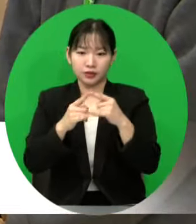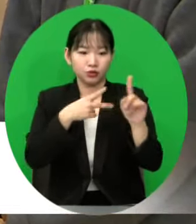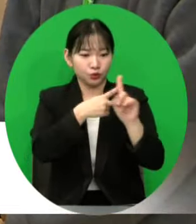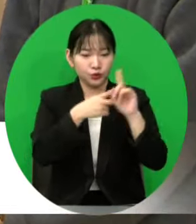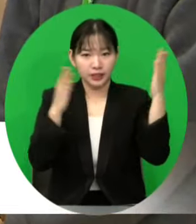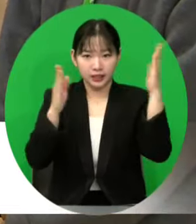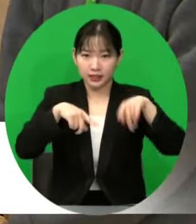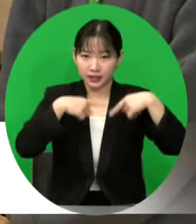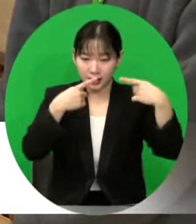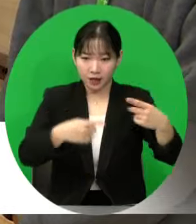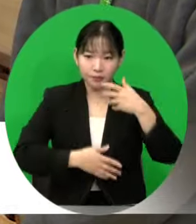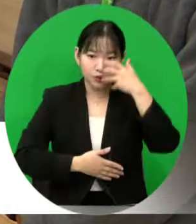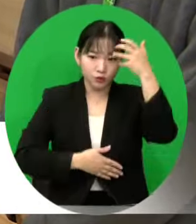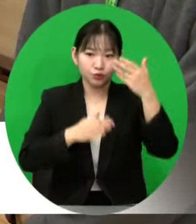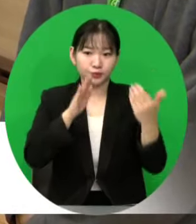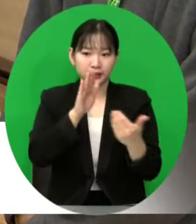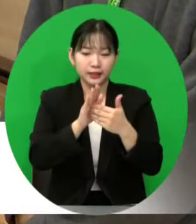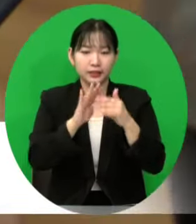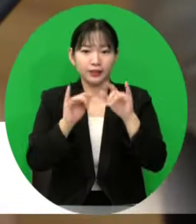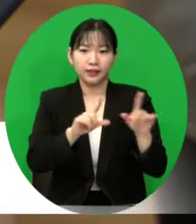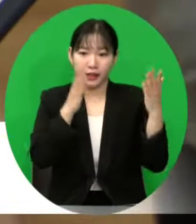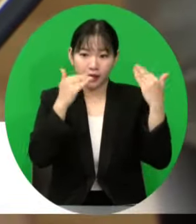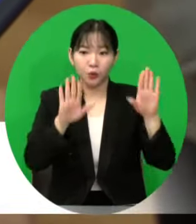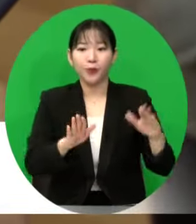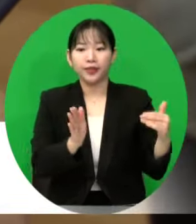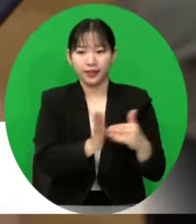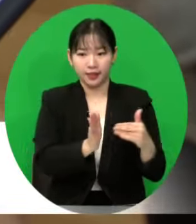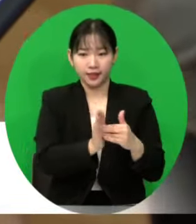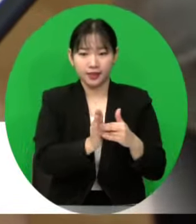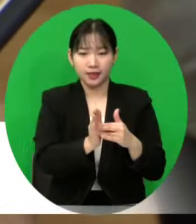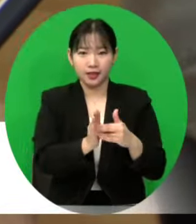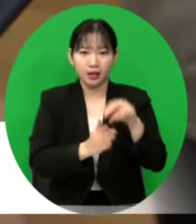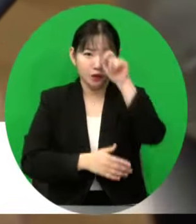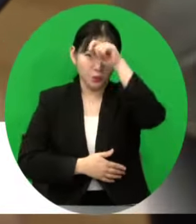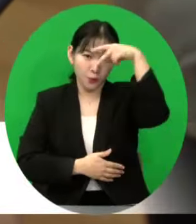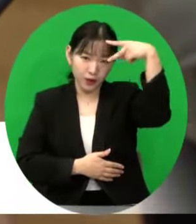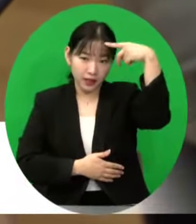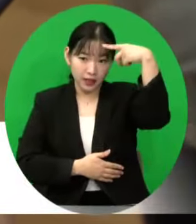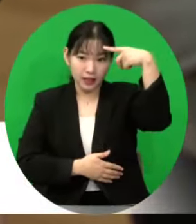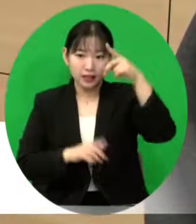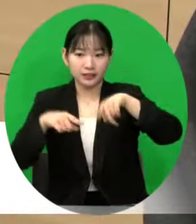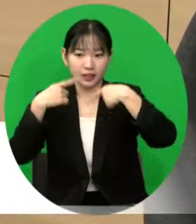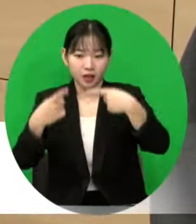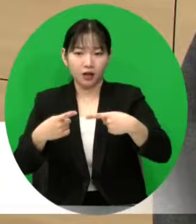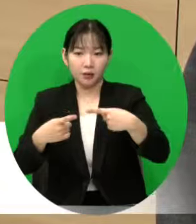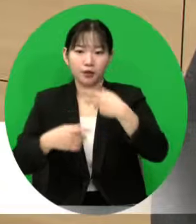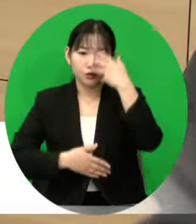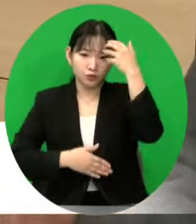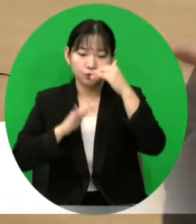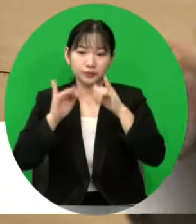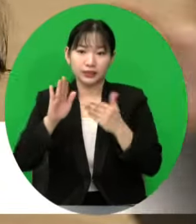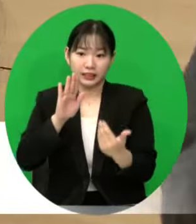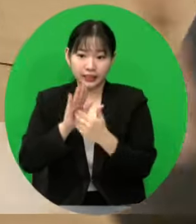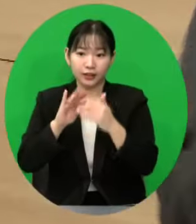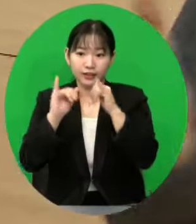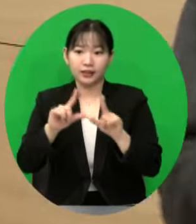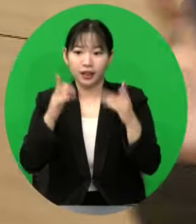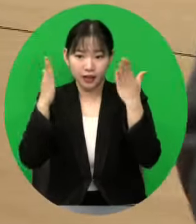1학년이 참여하는 꿈실현 인생학교는 오늘 마무리됐으며 고등학교 1학년이 참여하는 꿈실현 인생학교는